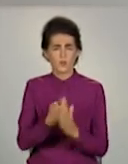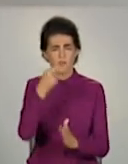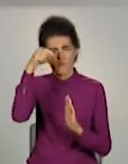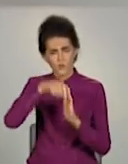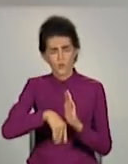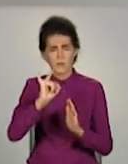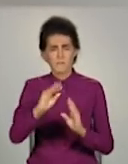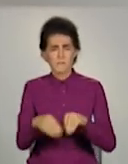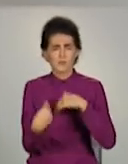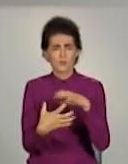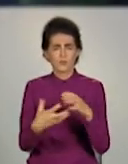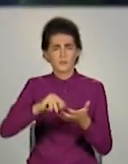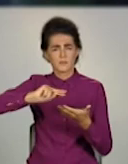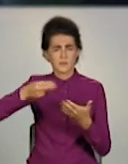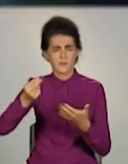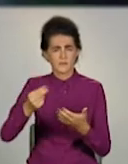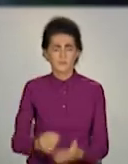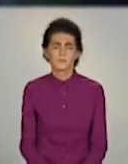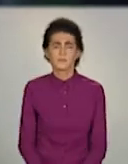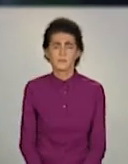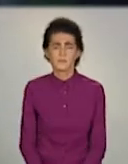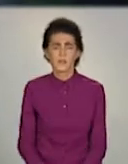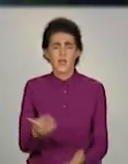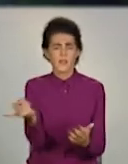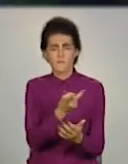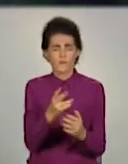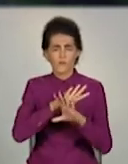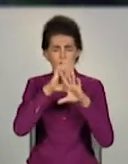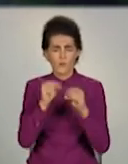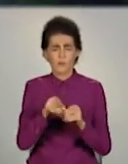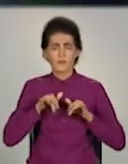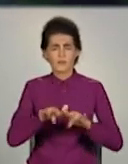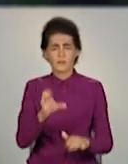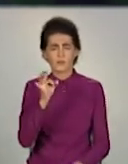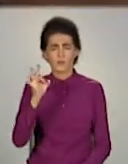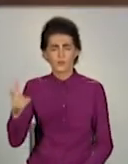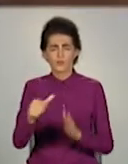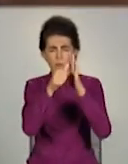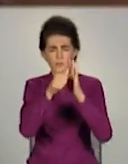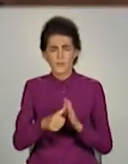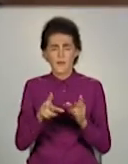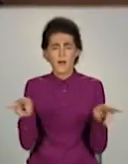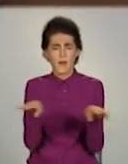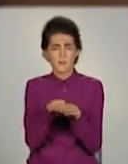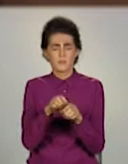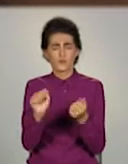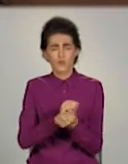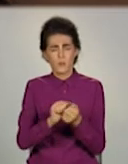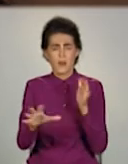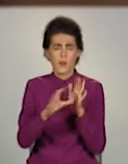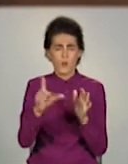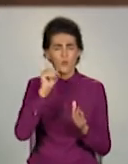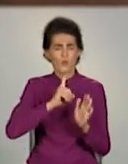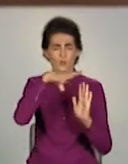та міжнародну довідки. Обидва вони діють півроку. Крім того, на відміну від паперового варіанту, електронний містить